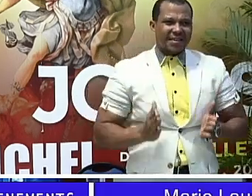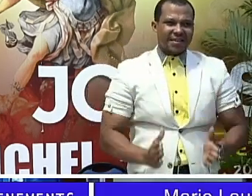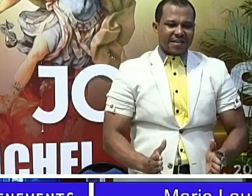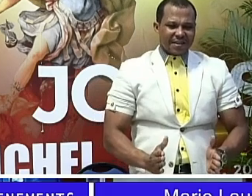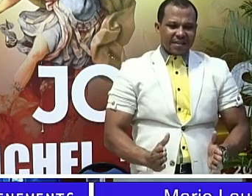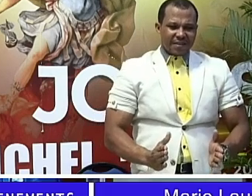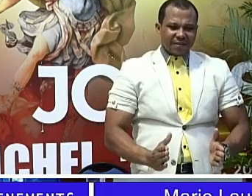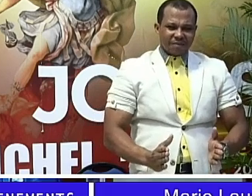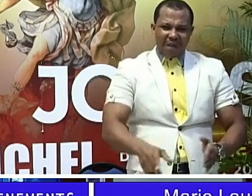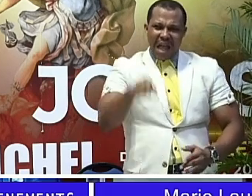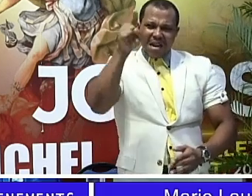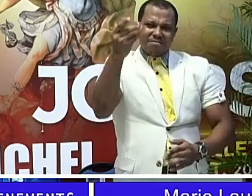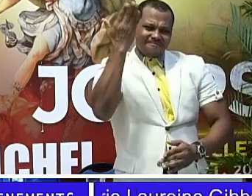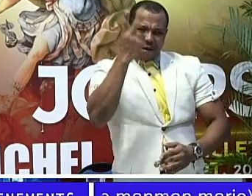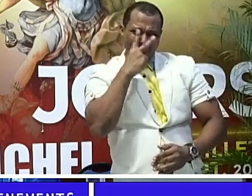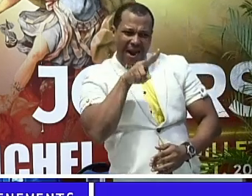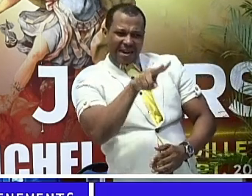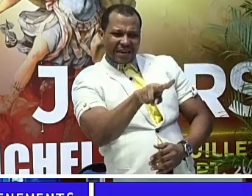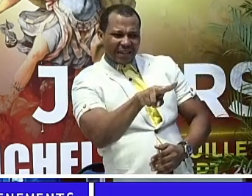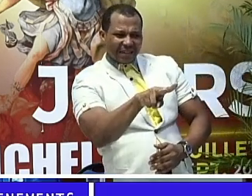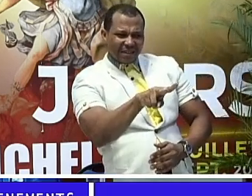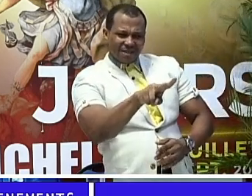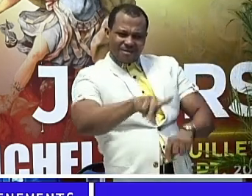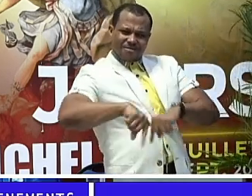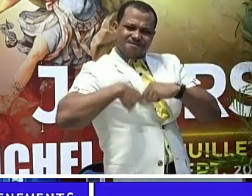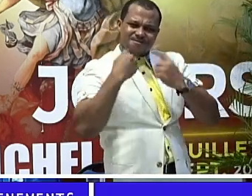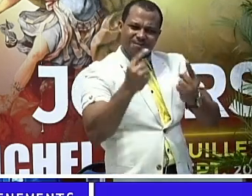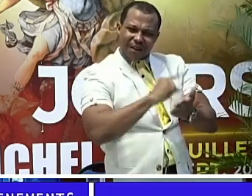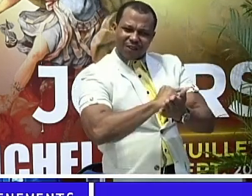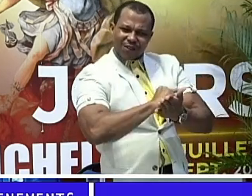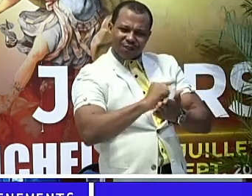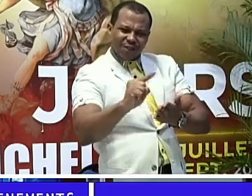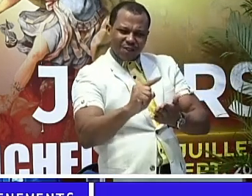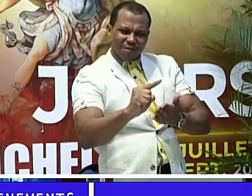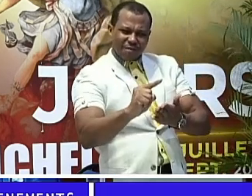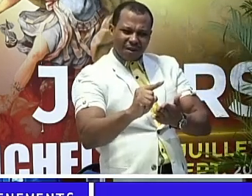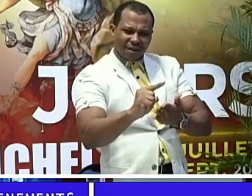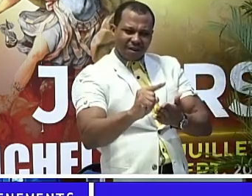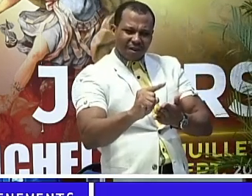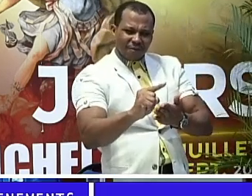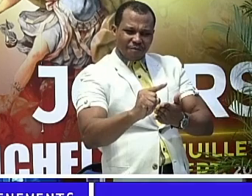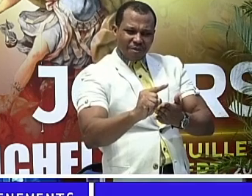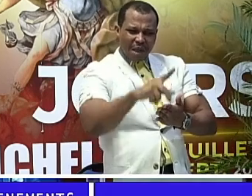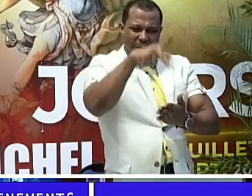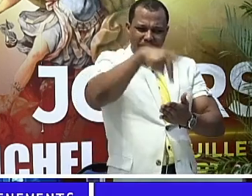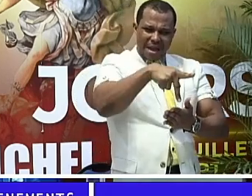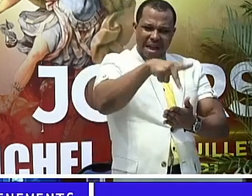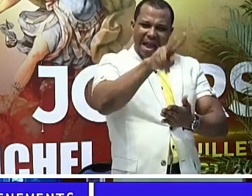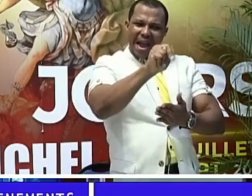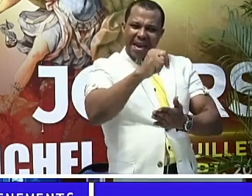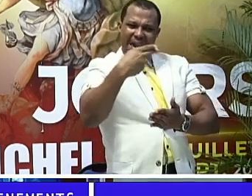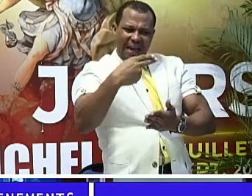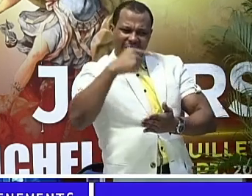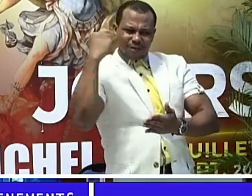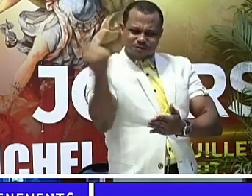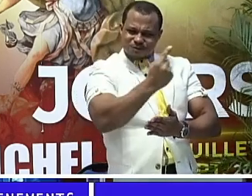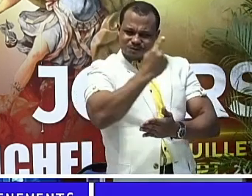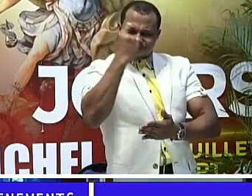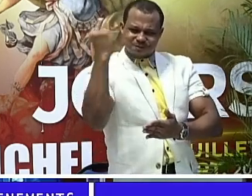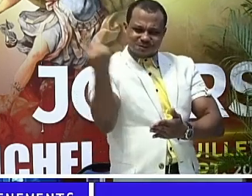Nous avons regardé pendant ce maintenant où on est PNH toujours à